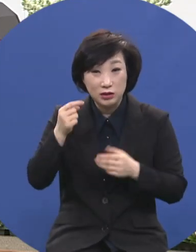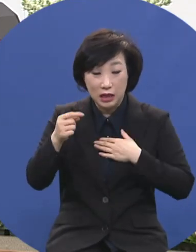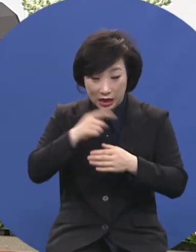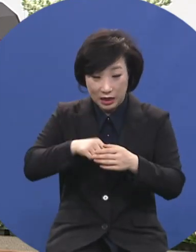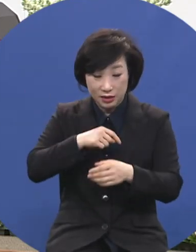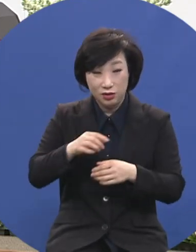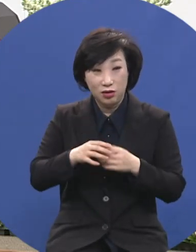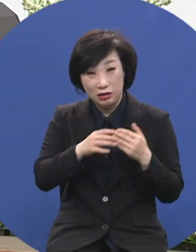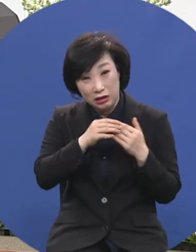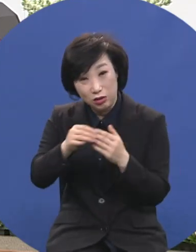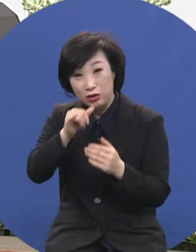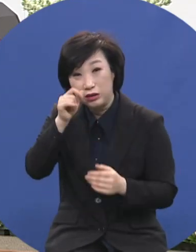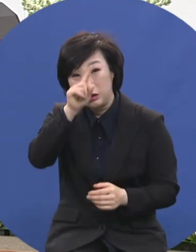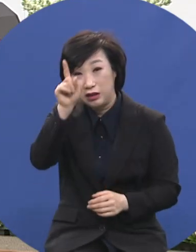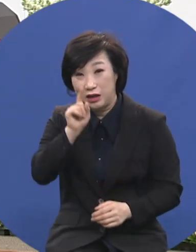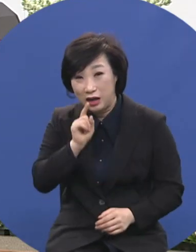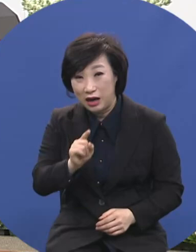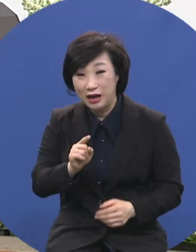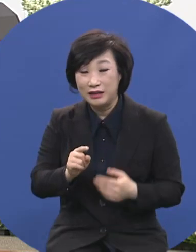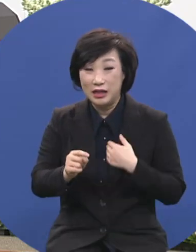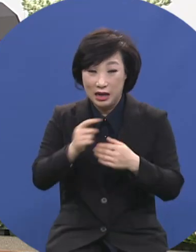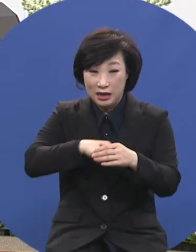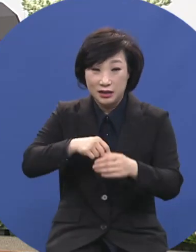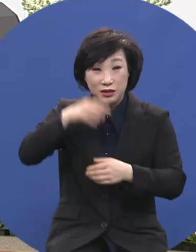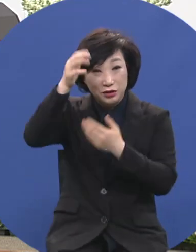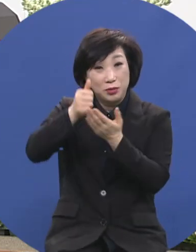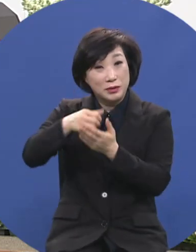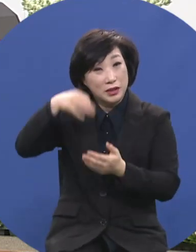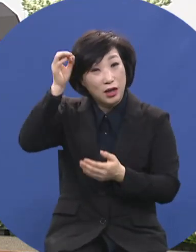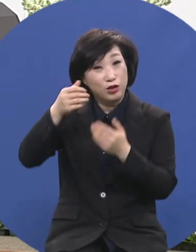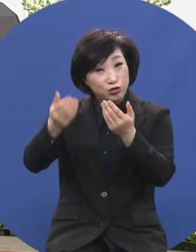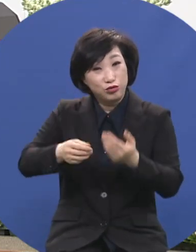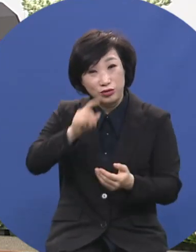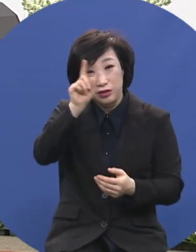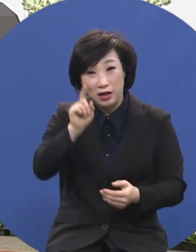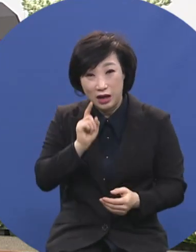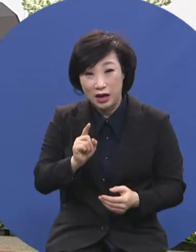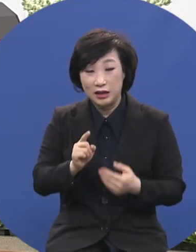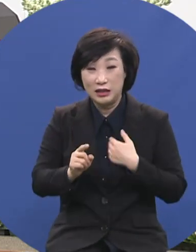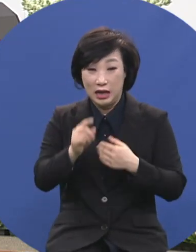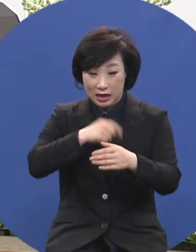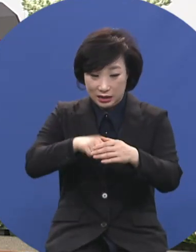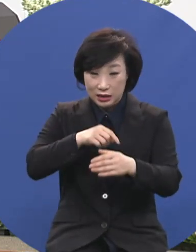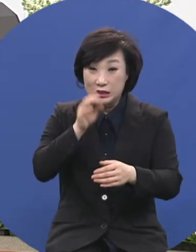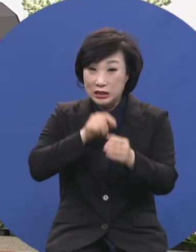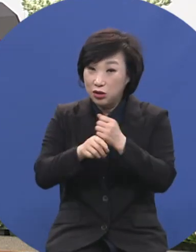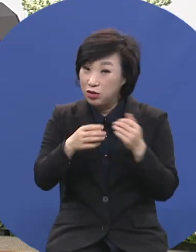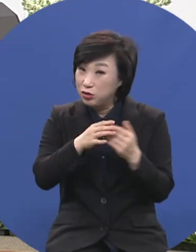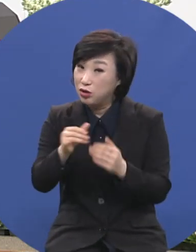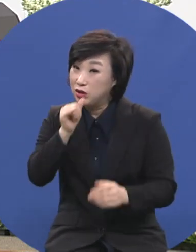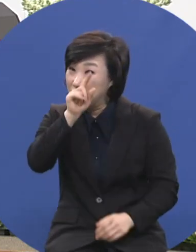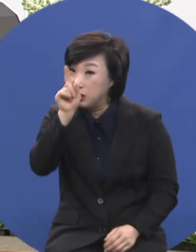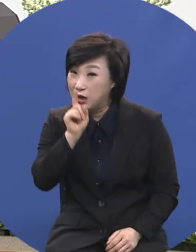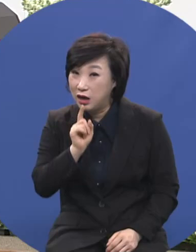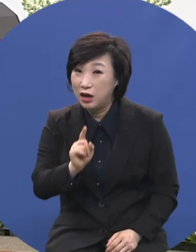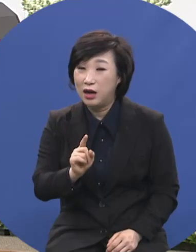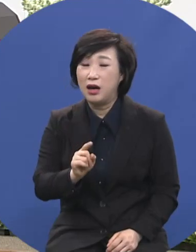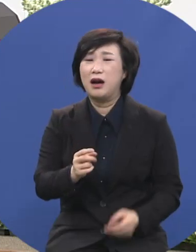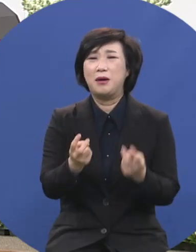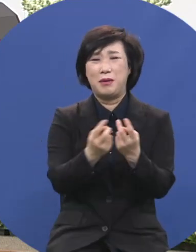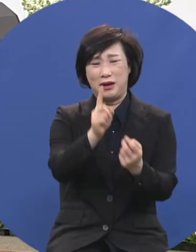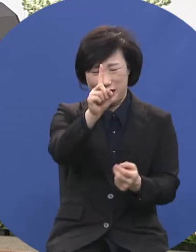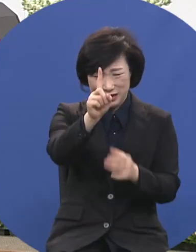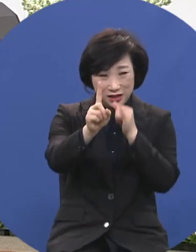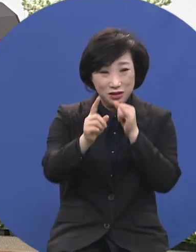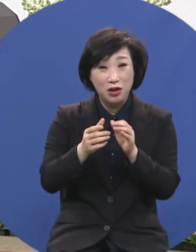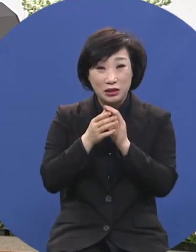소리치고 있겠는가? 내 속에서 계속 성령이 생각나게 하겠는가? 내 속에서 진리 가운데 인도하겠는가? 방법은 기도에서